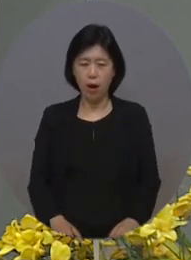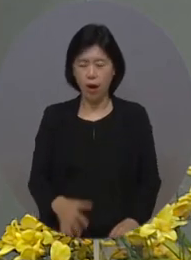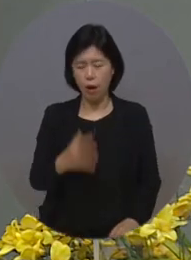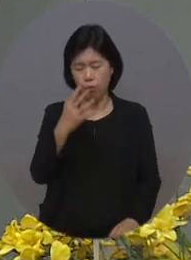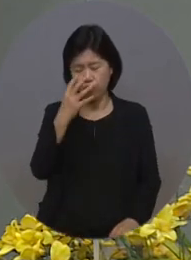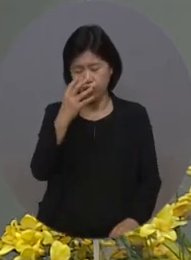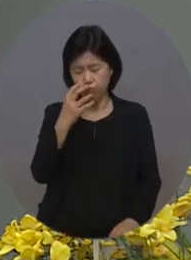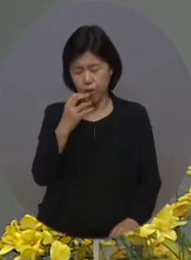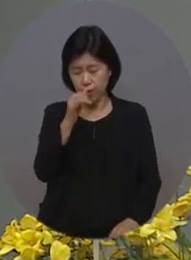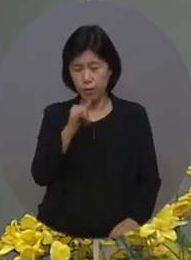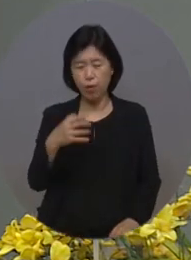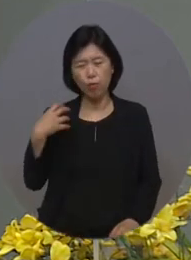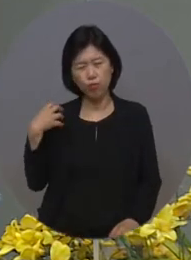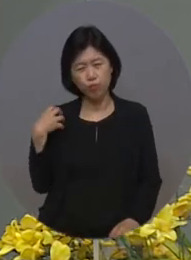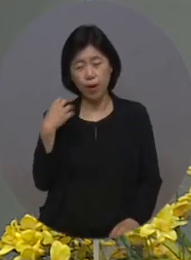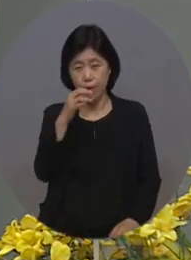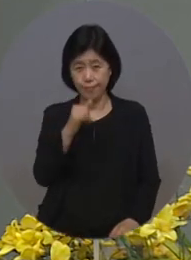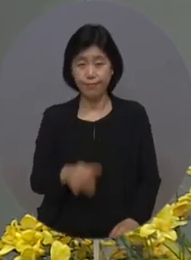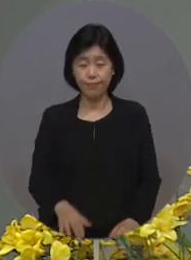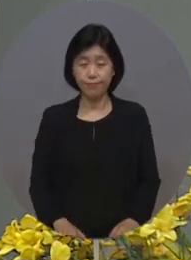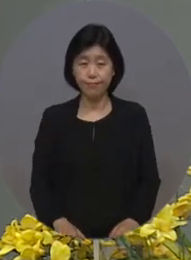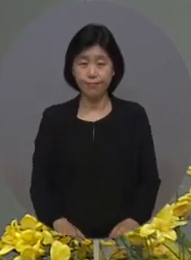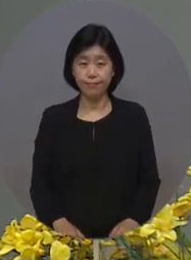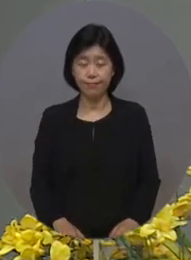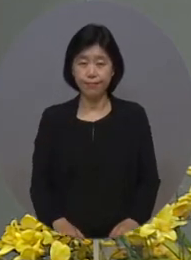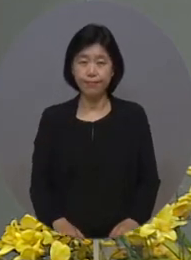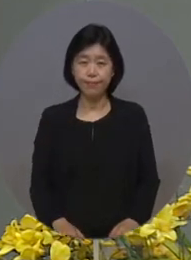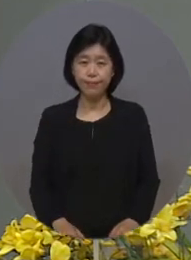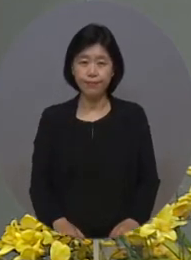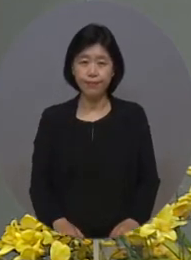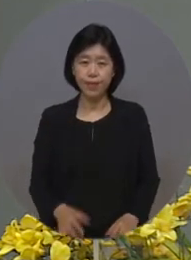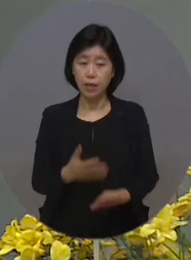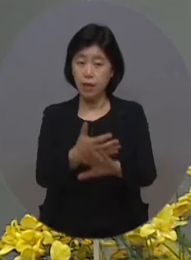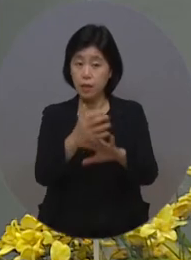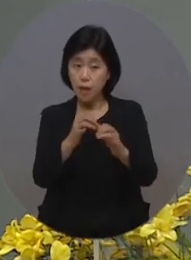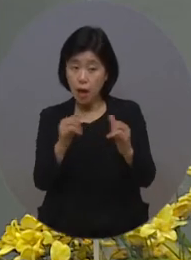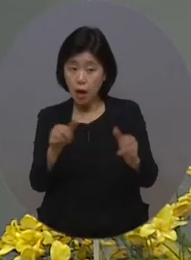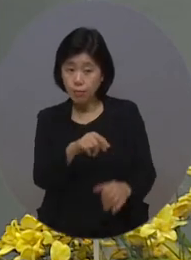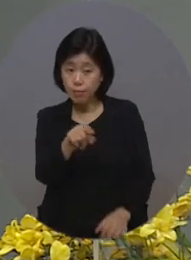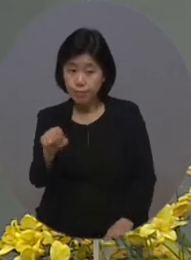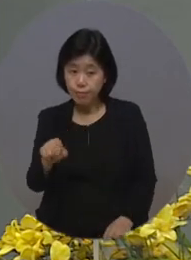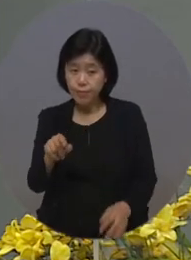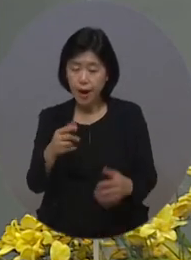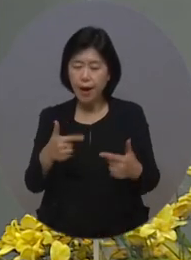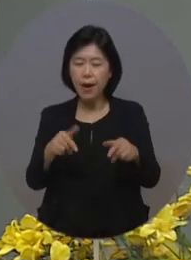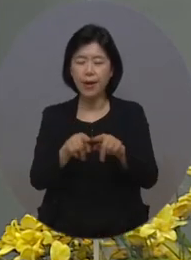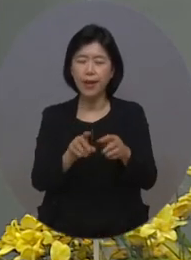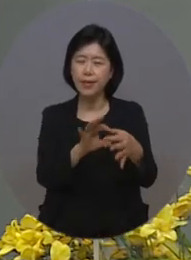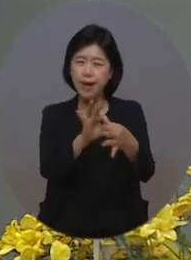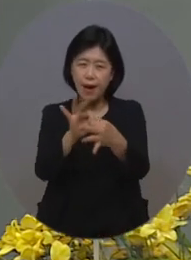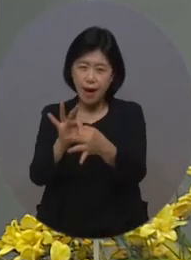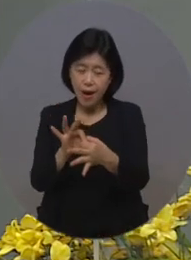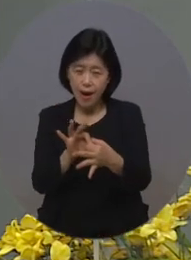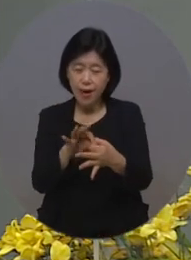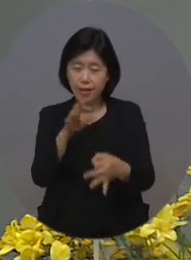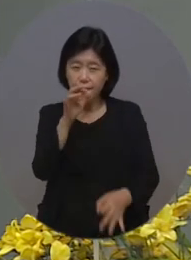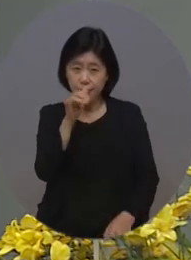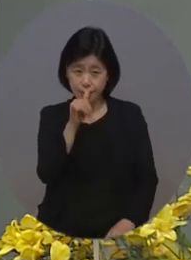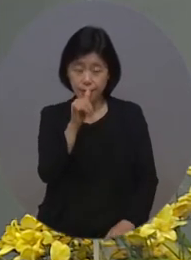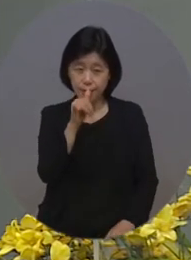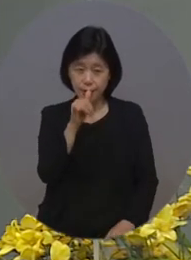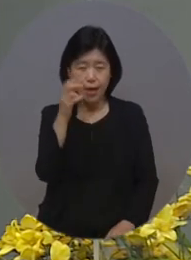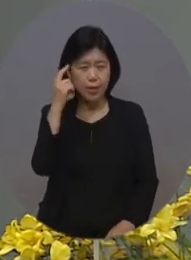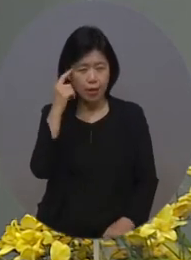개인주의 보다는 정말 이타주의 에 관련된 이러한 마인드가 앞으로의 우리 청소를 할 때 우리 선배 로서